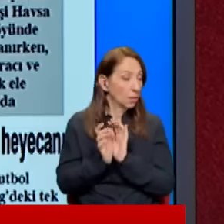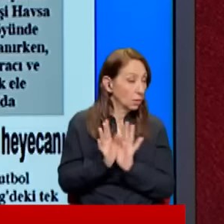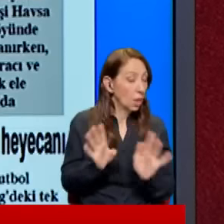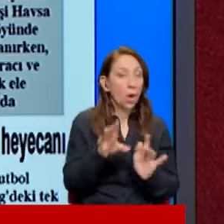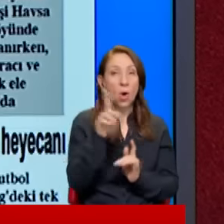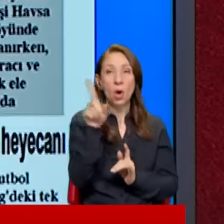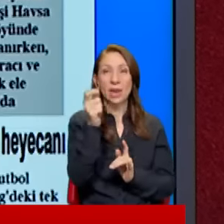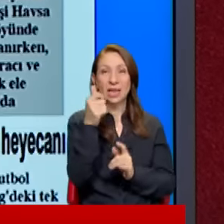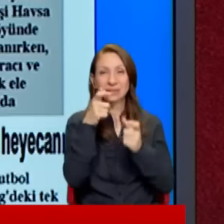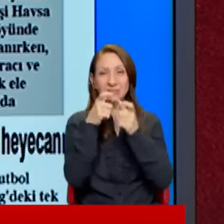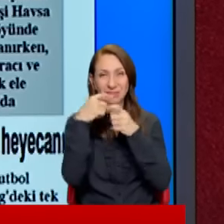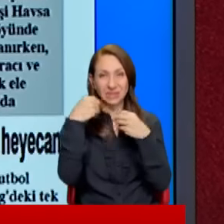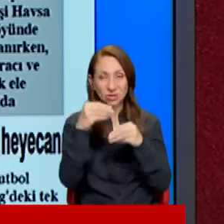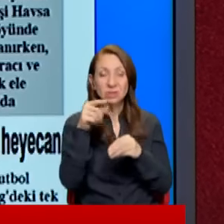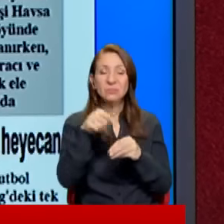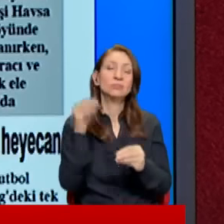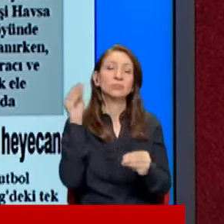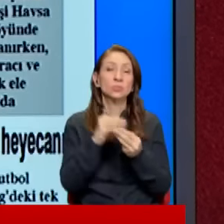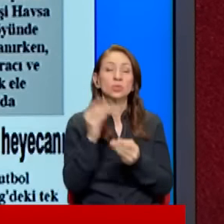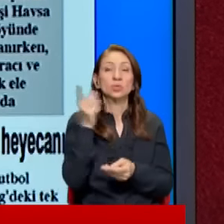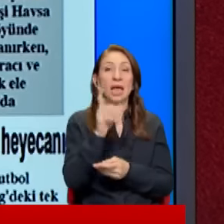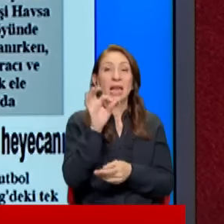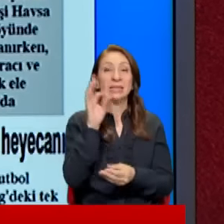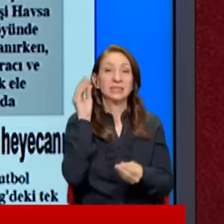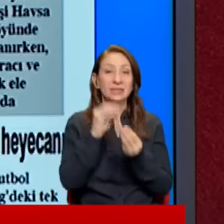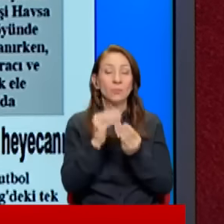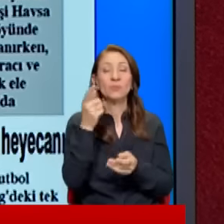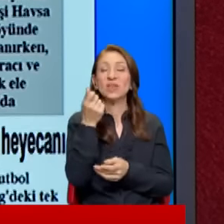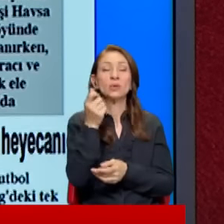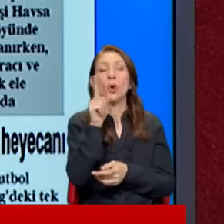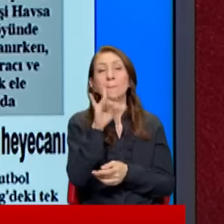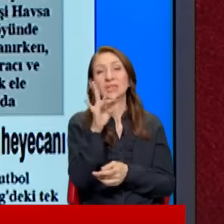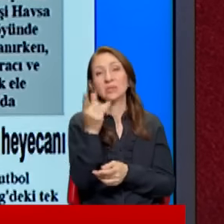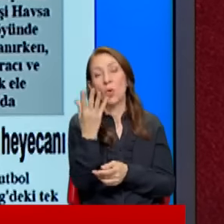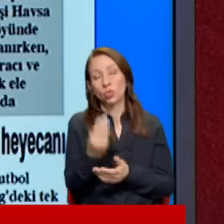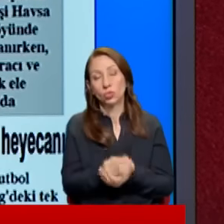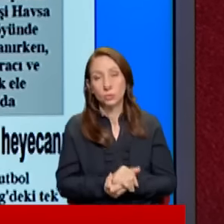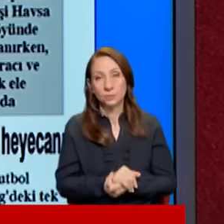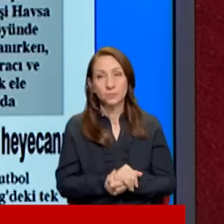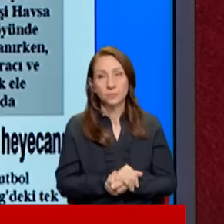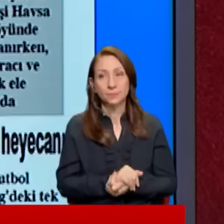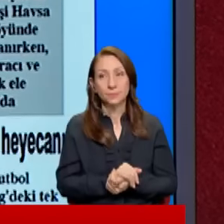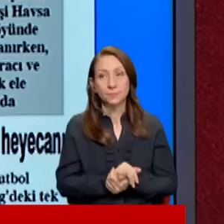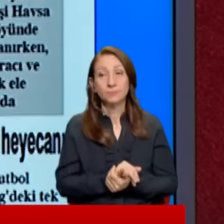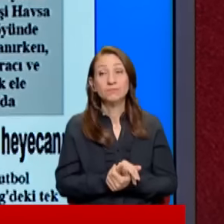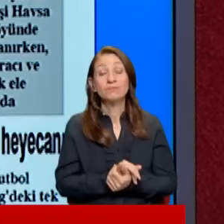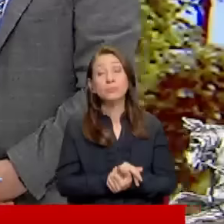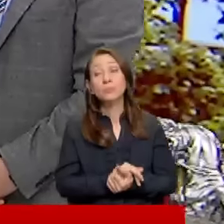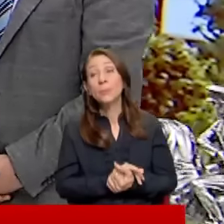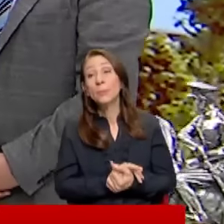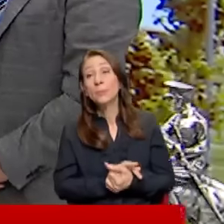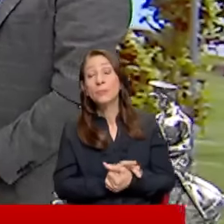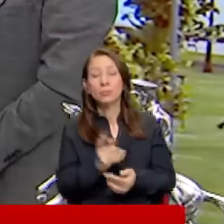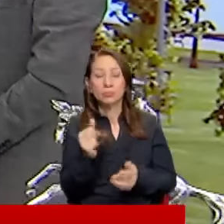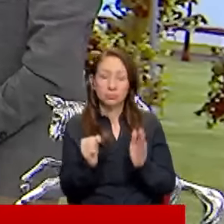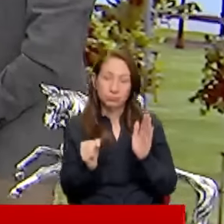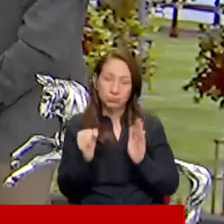10 liraya satılan simide de % zam geldi ve fiyatı 15 liraya yükseldi bakın